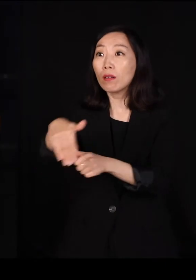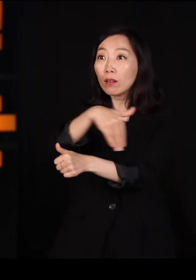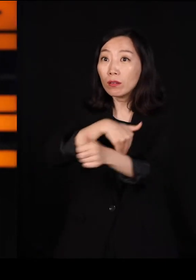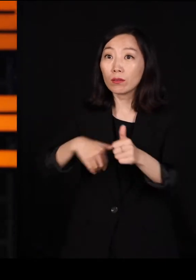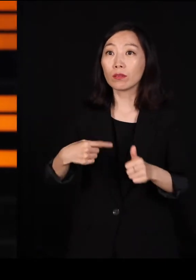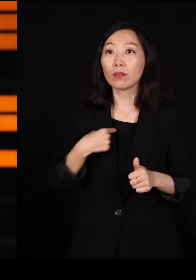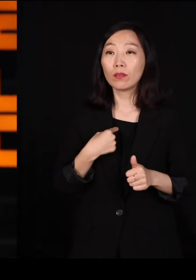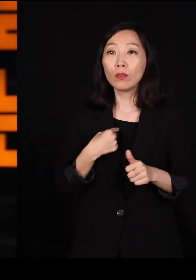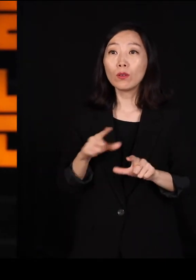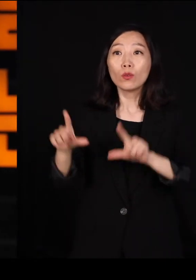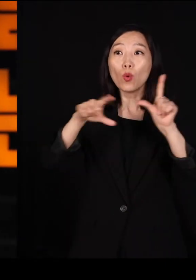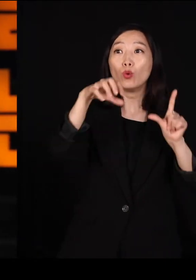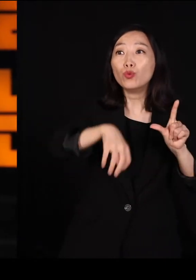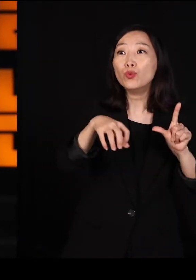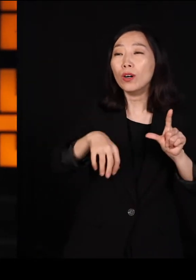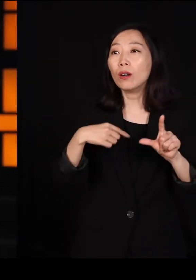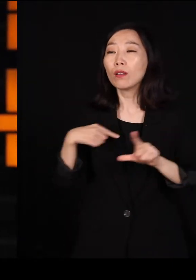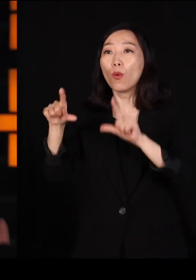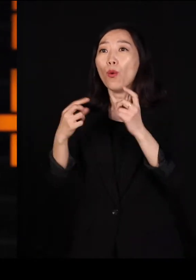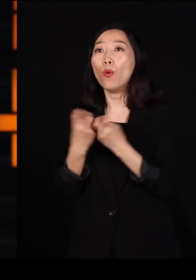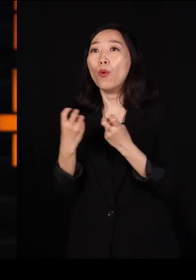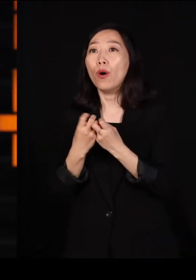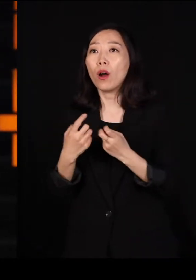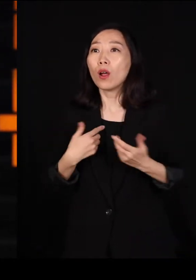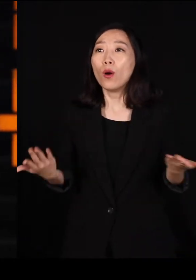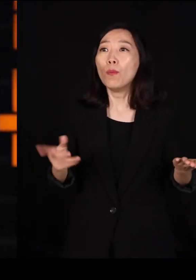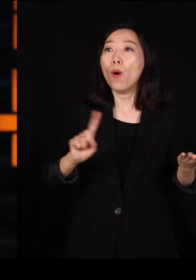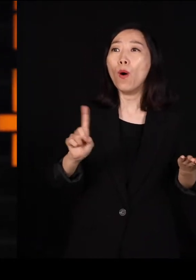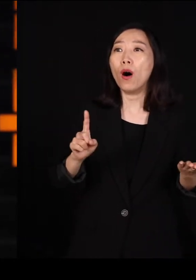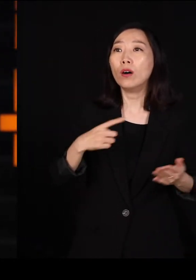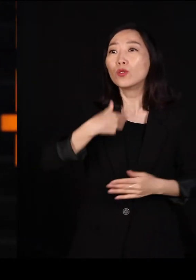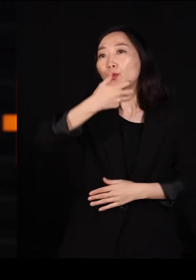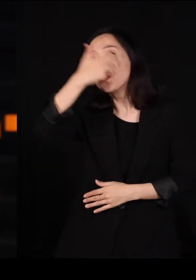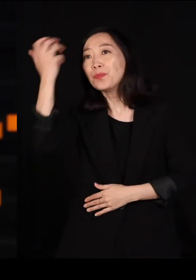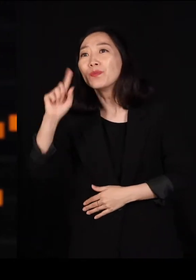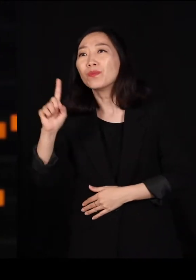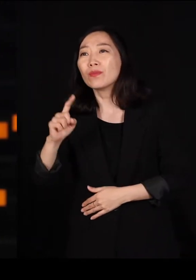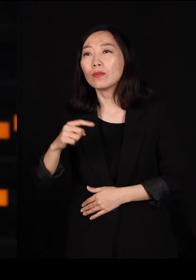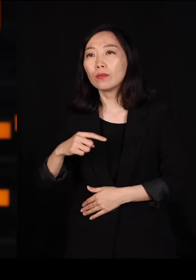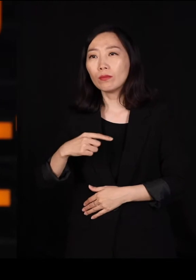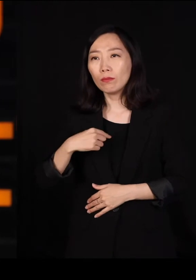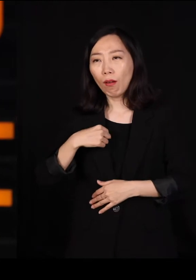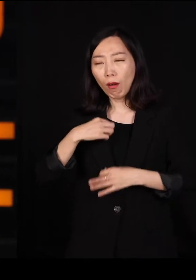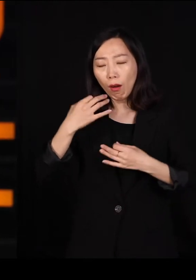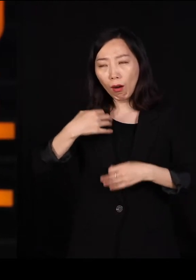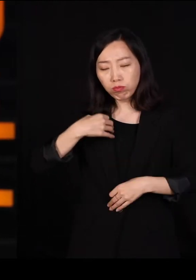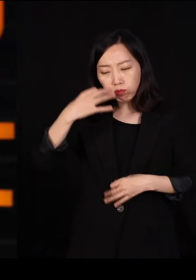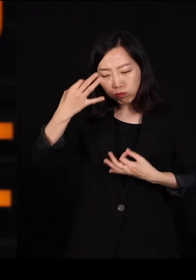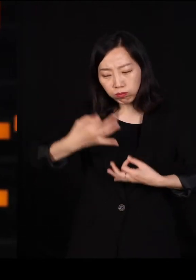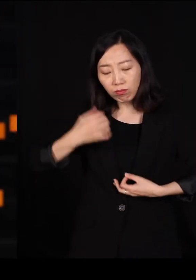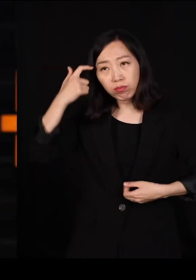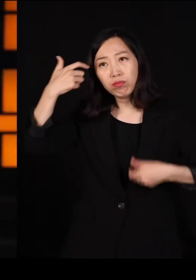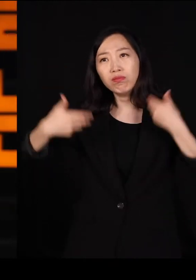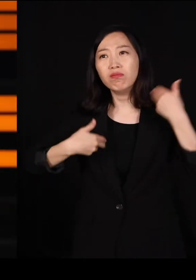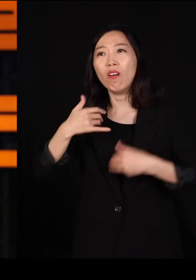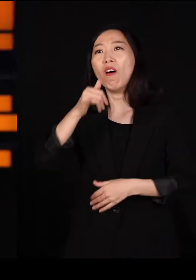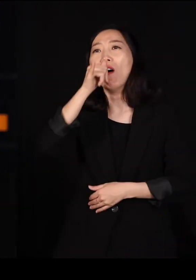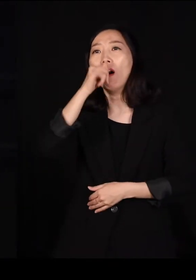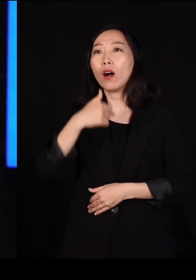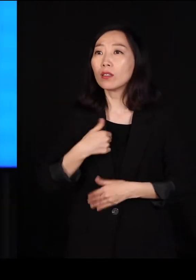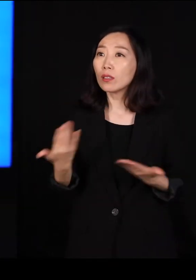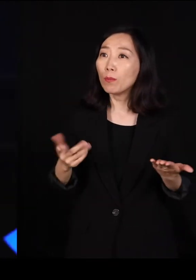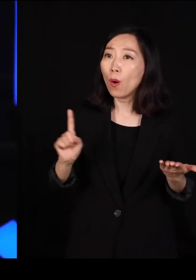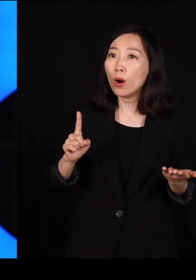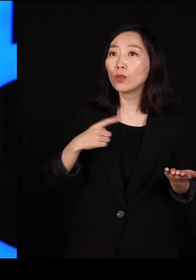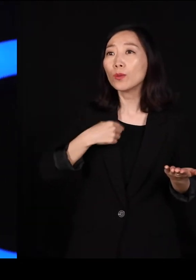어디서 살 거예요? 어떻게 살 거예요? 어떤 일을 할 거예요? 라는 질문을 스스로 할 때는 꿈이 뭐예요? 이런